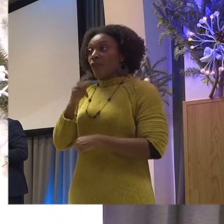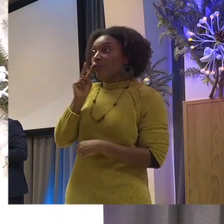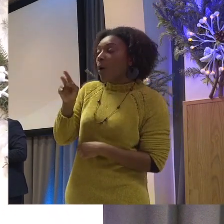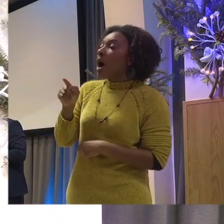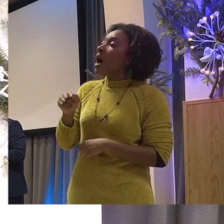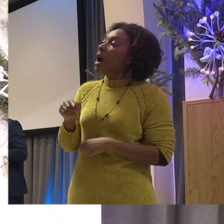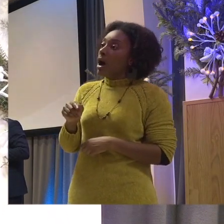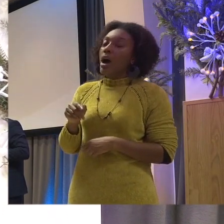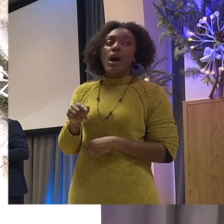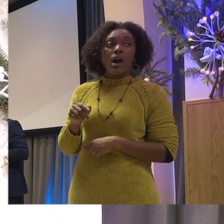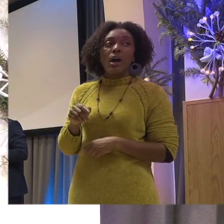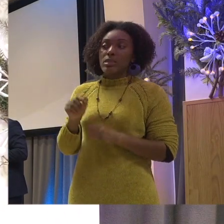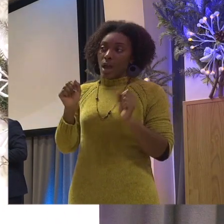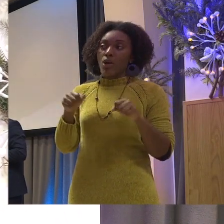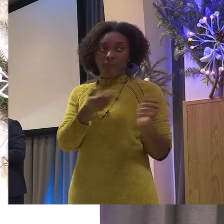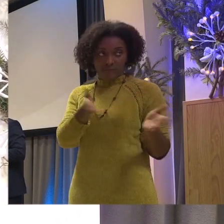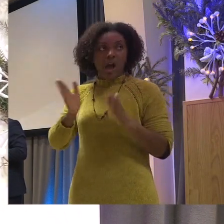votre témoignage. Alléluia.